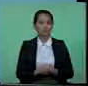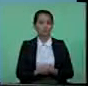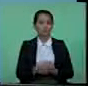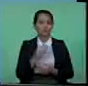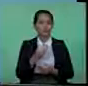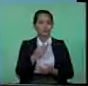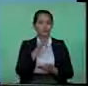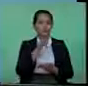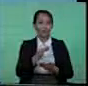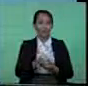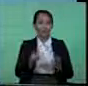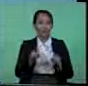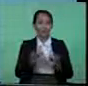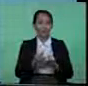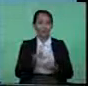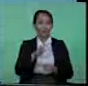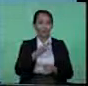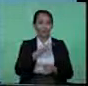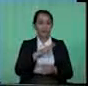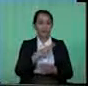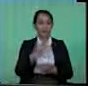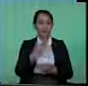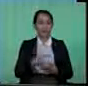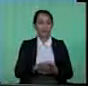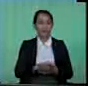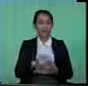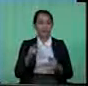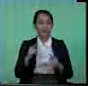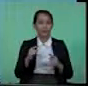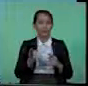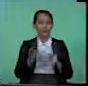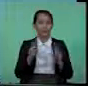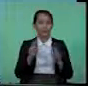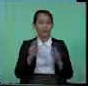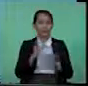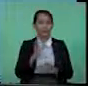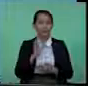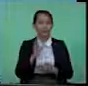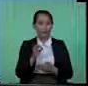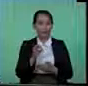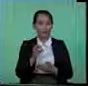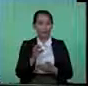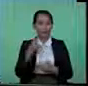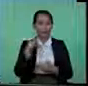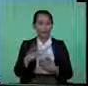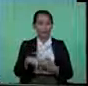Sizning ham javobingiz xuddi shunday bo'lgan bo'lsa, demak siz burchaklar mavzusini juda ham yaxshi